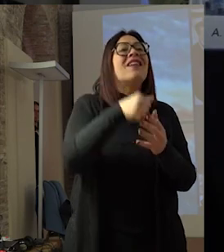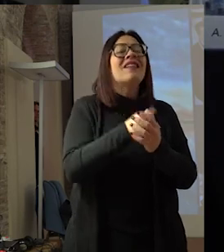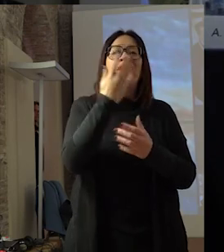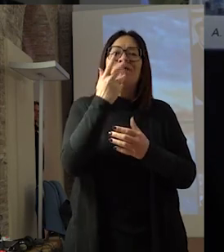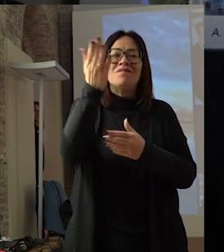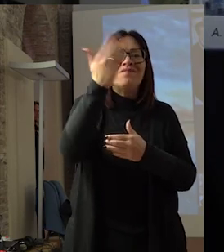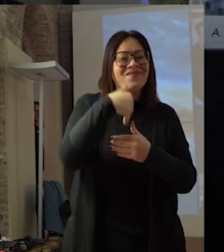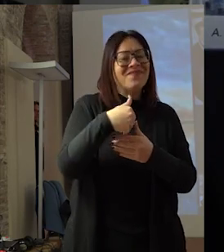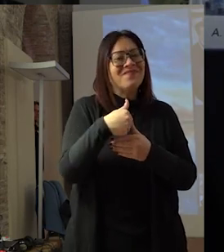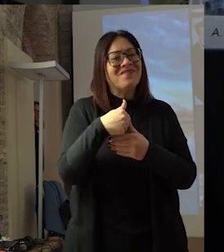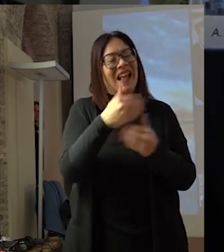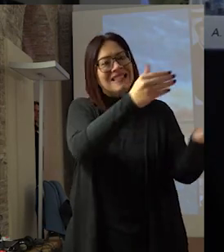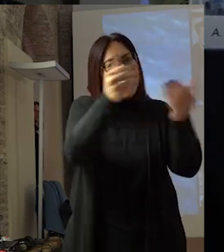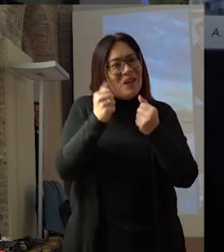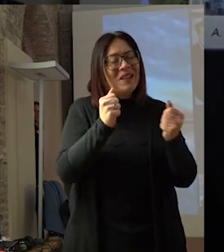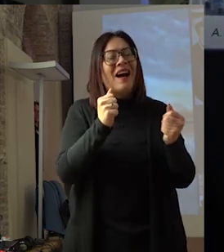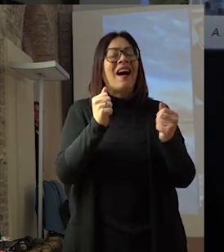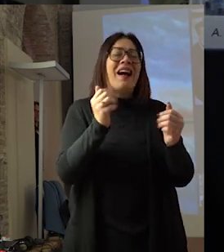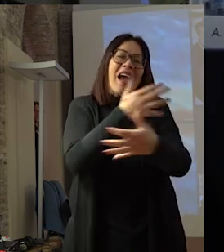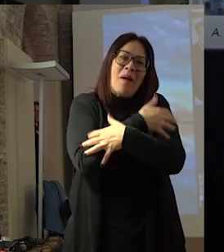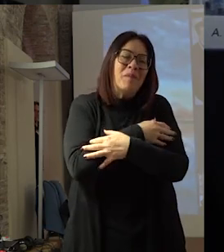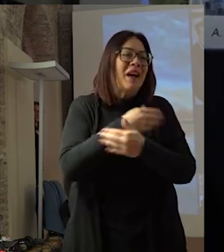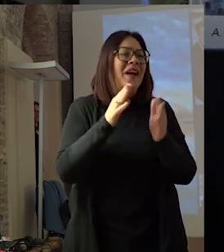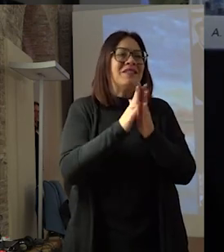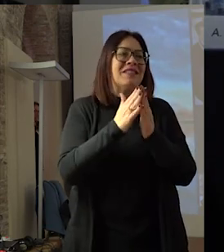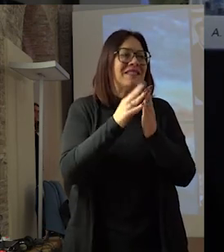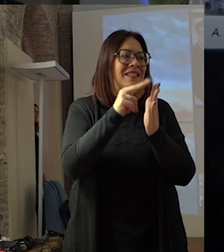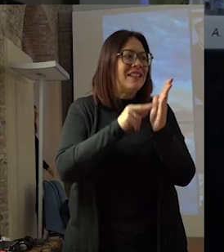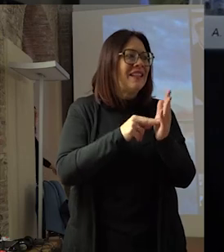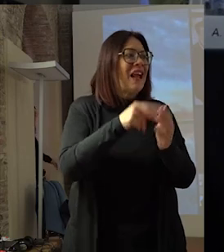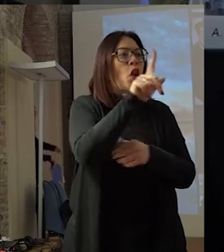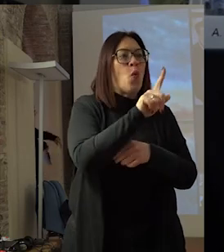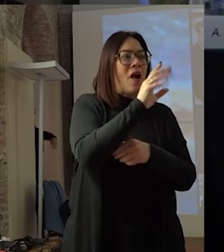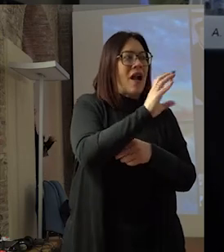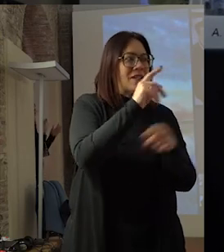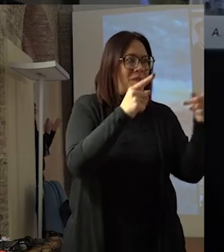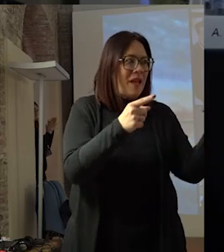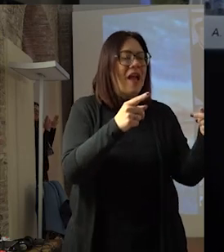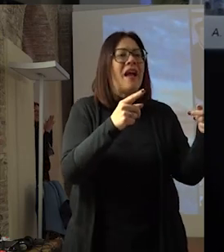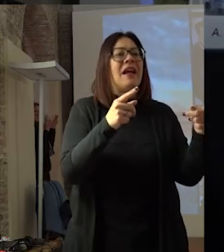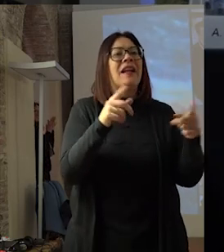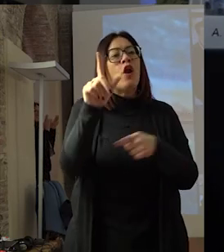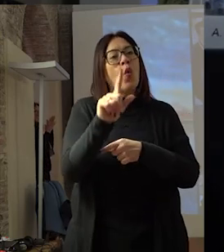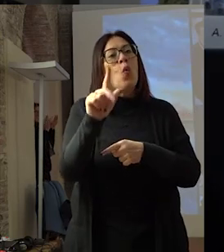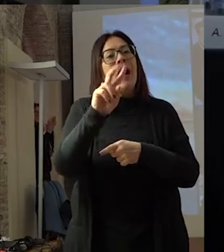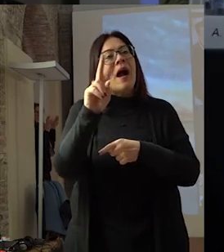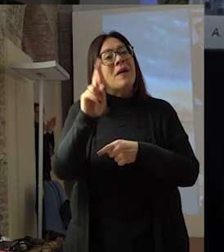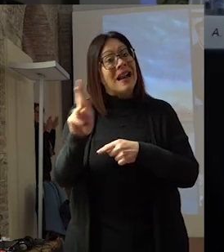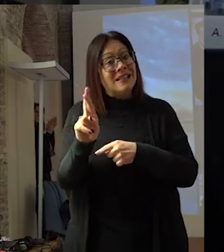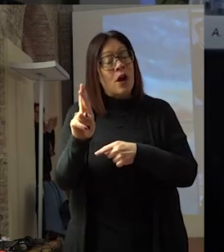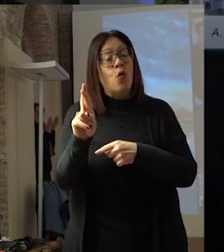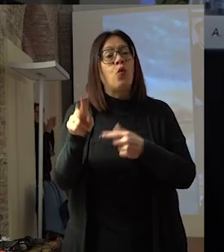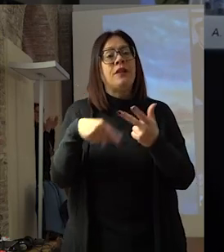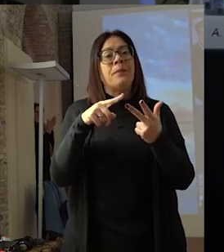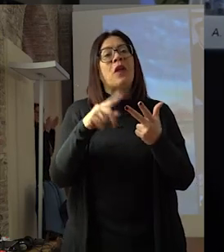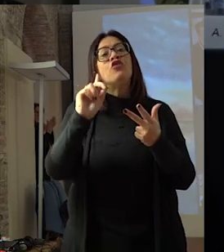e abbracciare gli autori del numero di oggi, da Luca Casapieri a Luca Razzauti a Giacomo